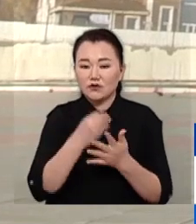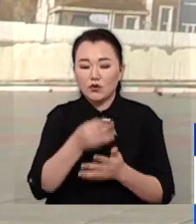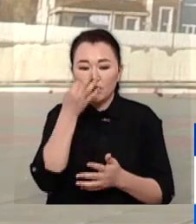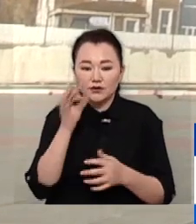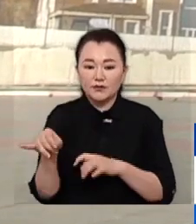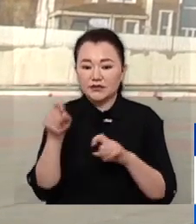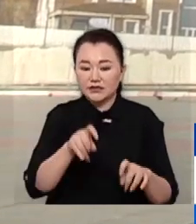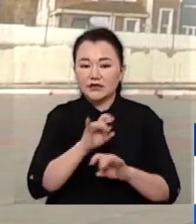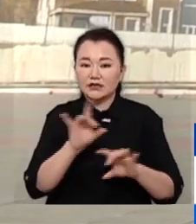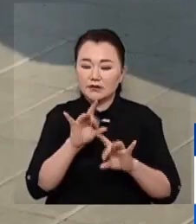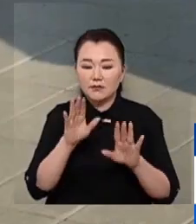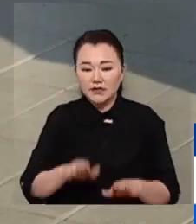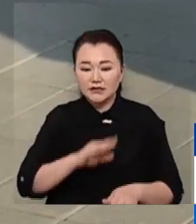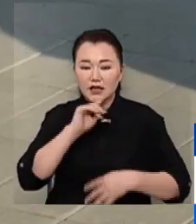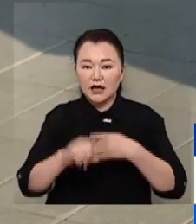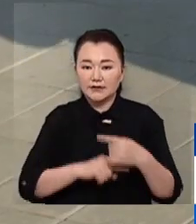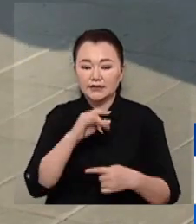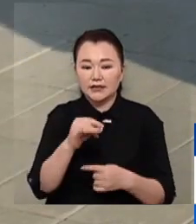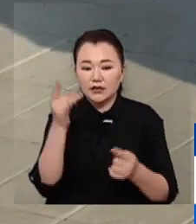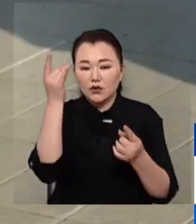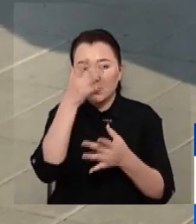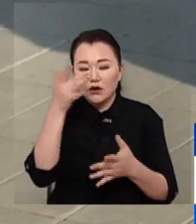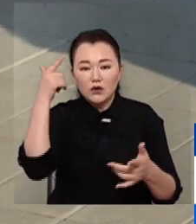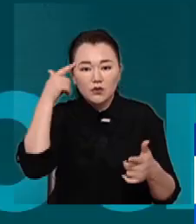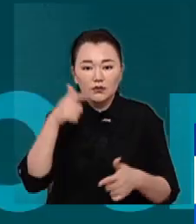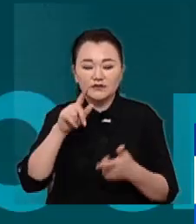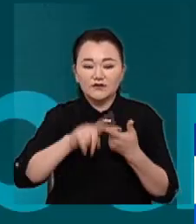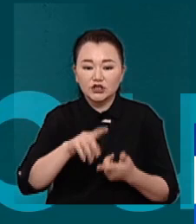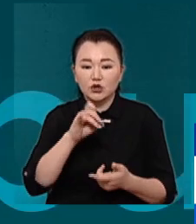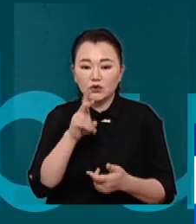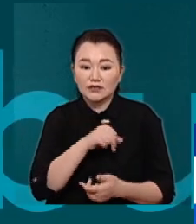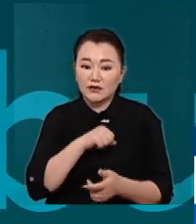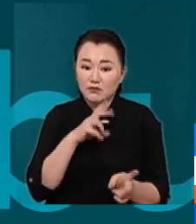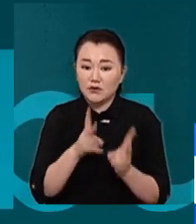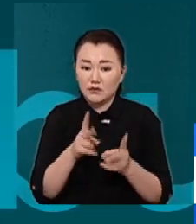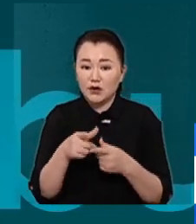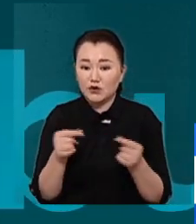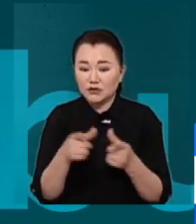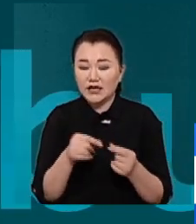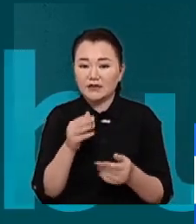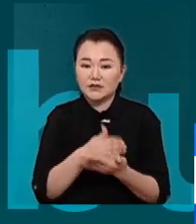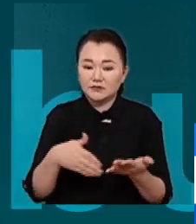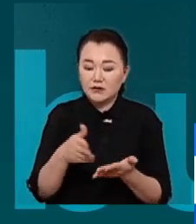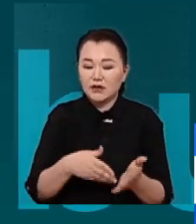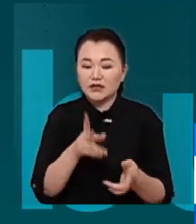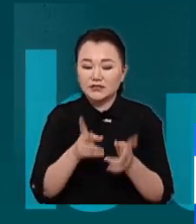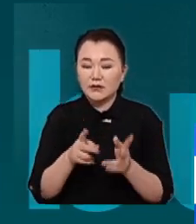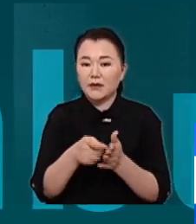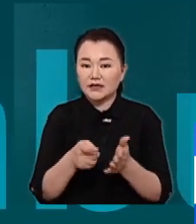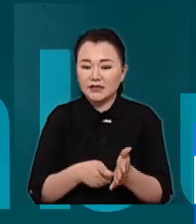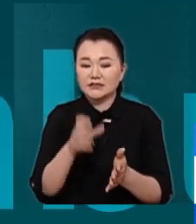переезда и рассказывать о местных традициях и менталитете. На Наурыз Юлия сама приготовила баурсаки и бешбармак, рецептом